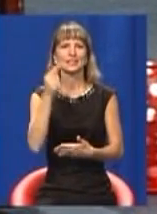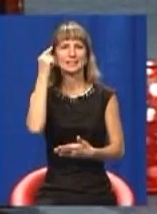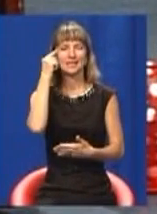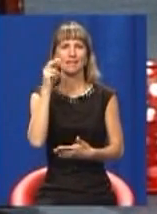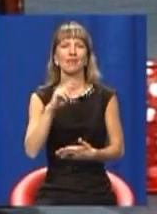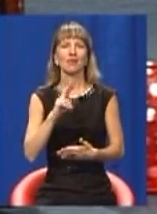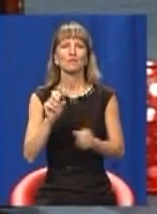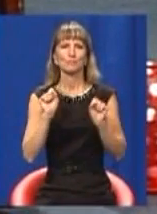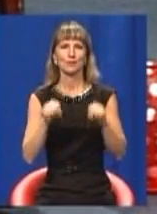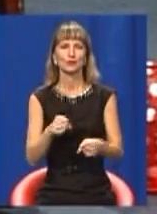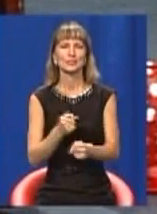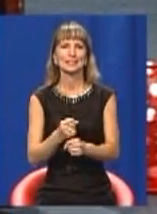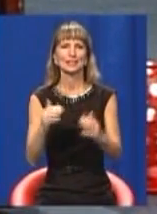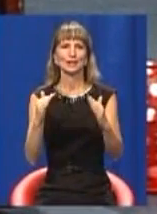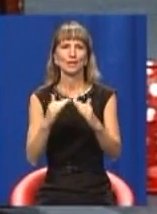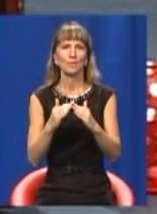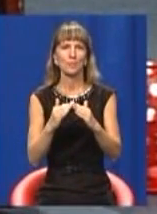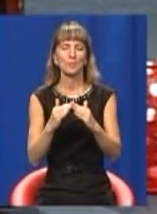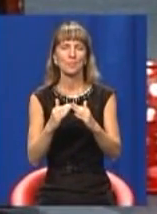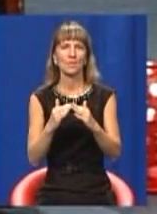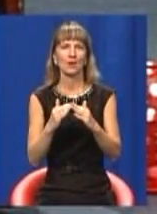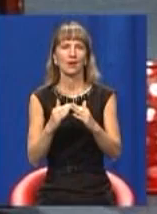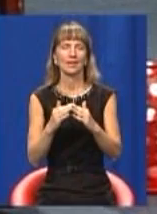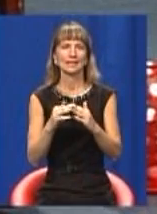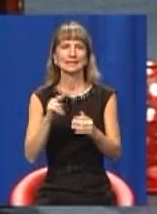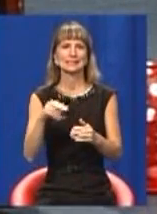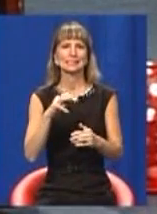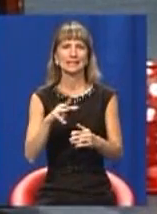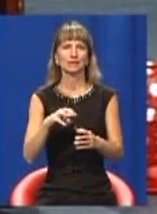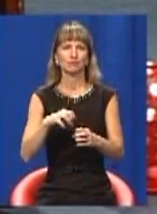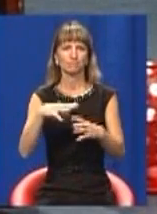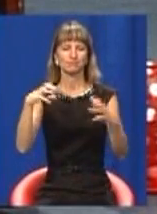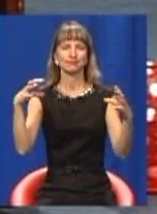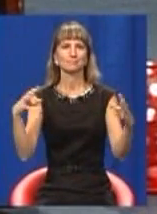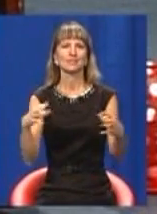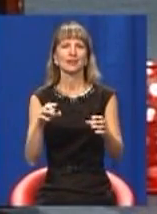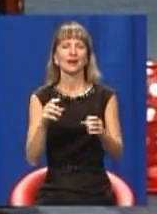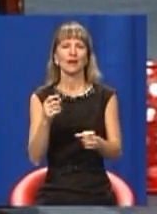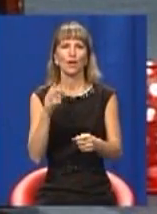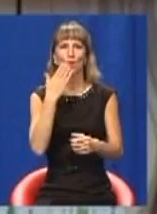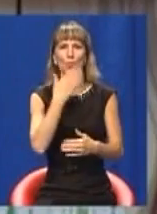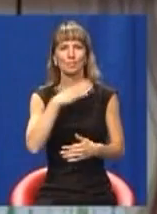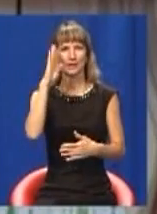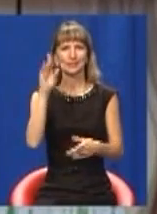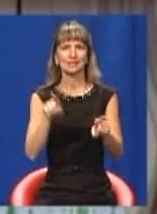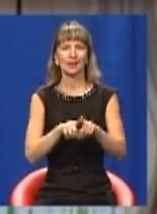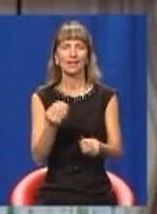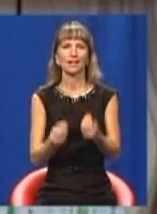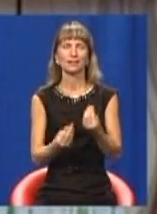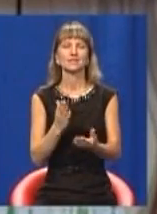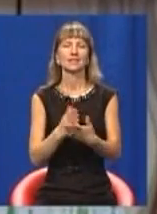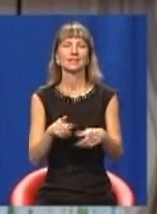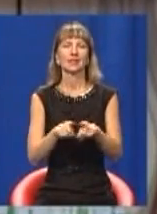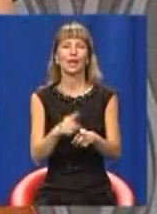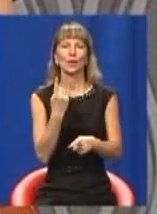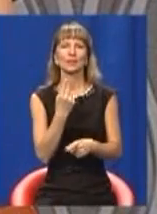знаєш, як можна створити вдома цю димовуху, яку то роблять дуже часто? Хлопці полюбляють бавитися. Ні. Є такий підступний